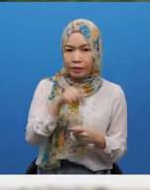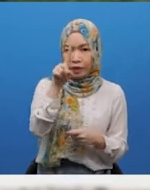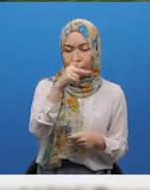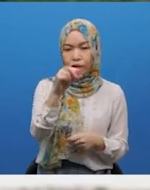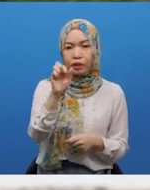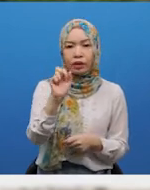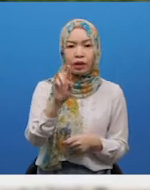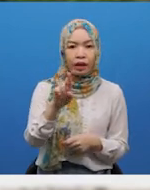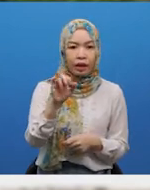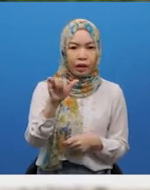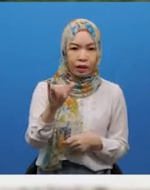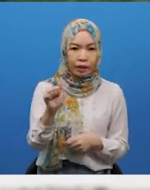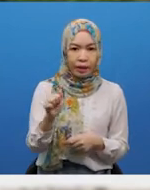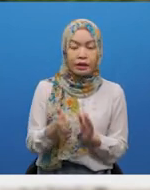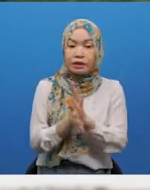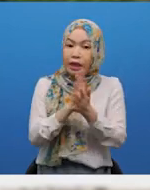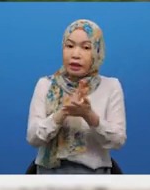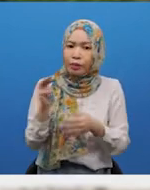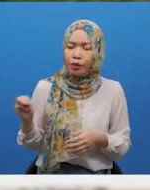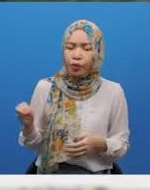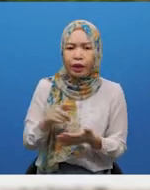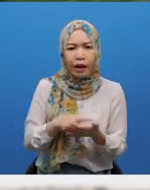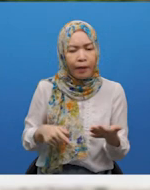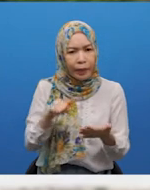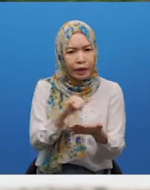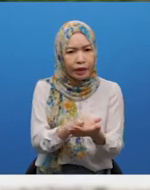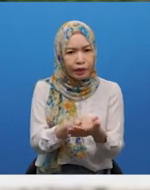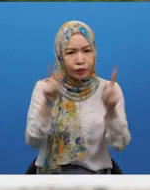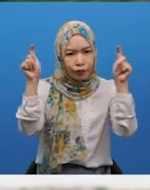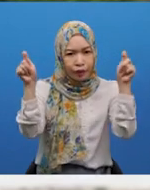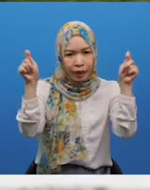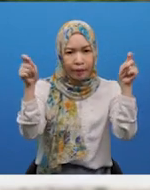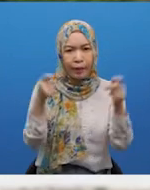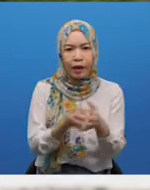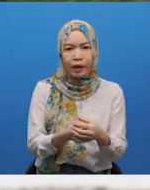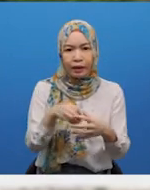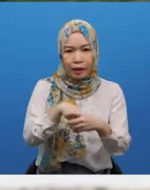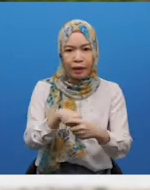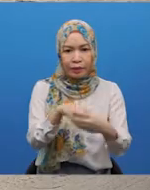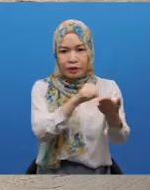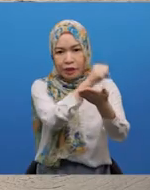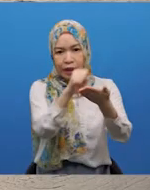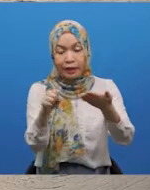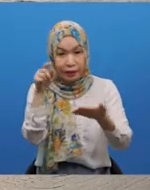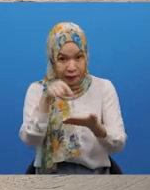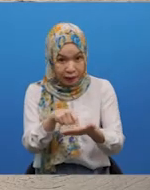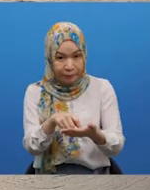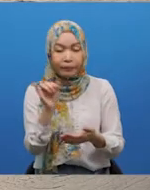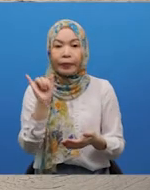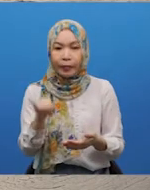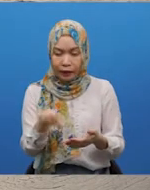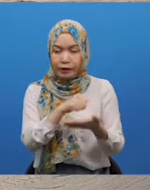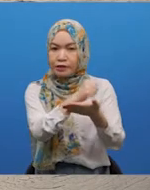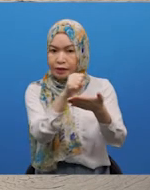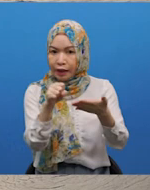Jadi, murid-murid, apakah tema dan persoalan yang terdapat dalam syair ini? Ya, syair